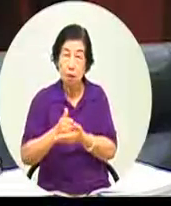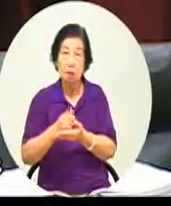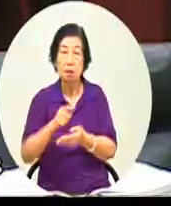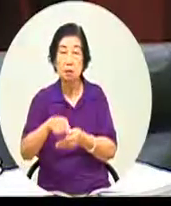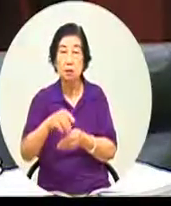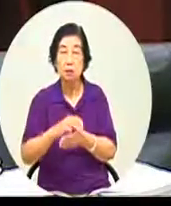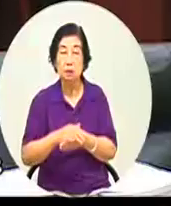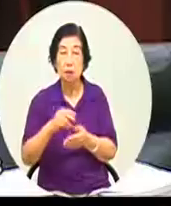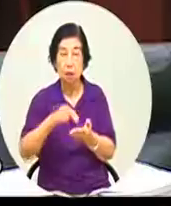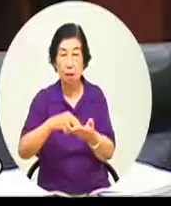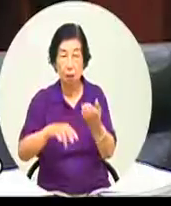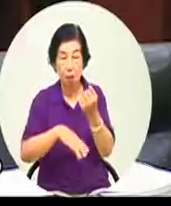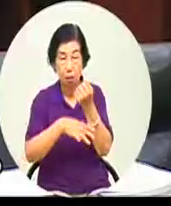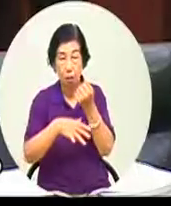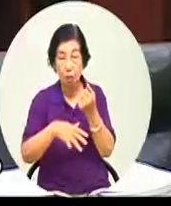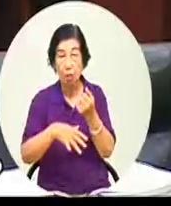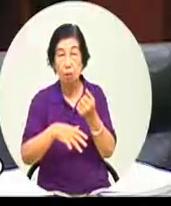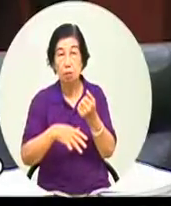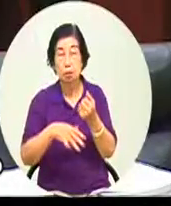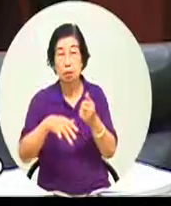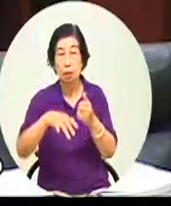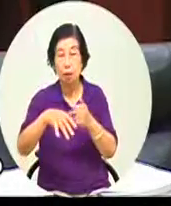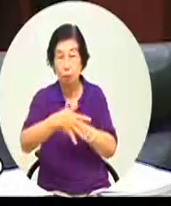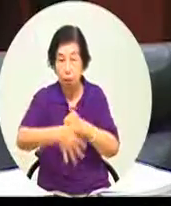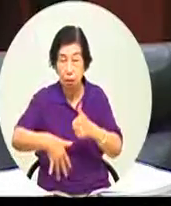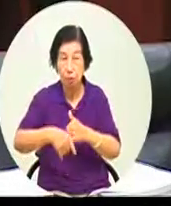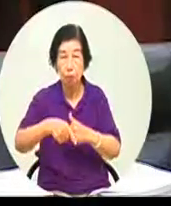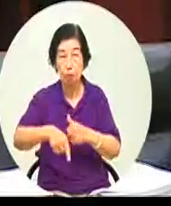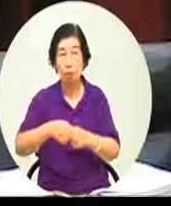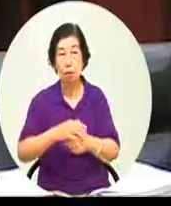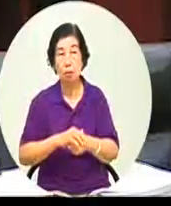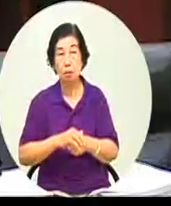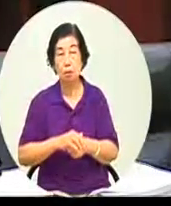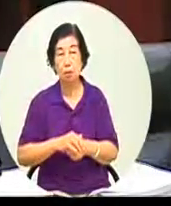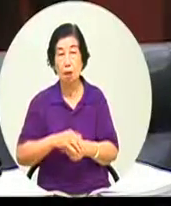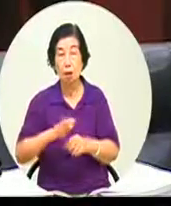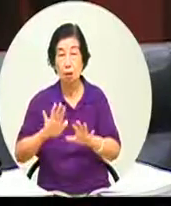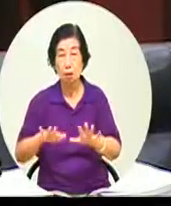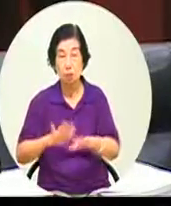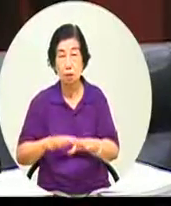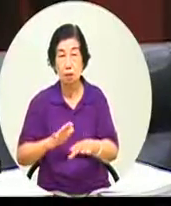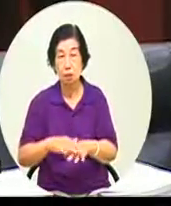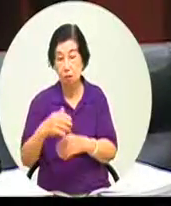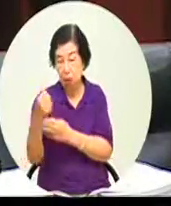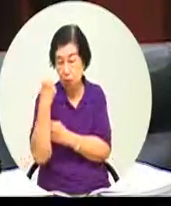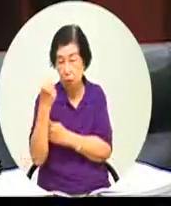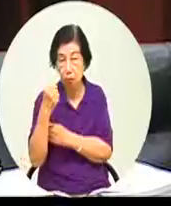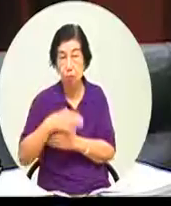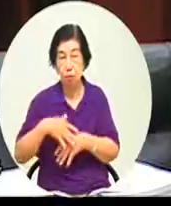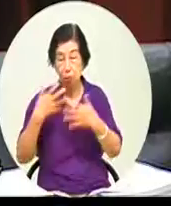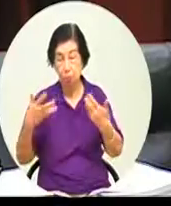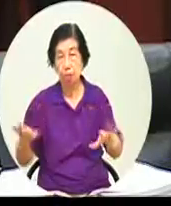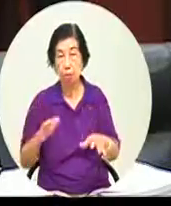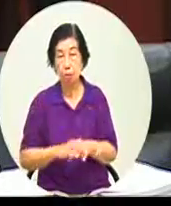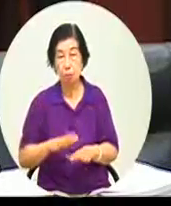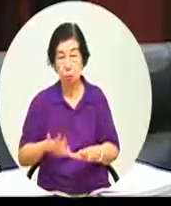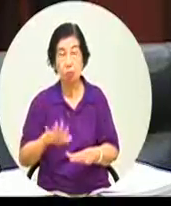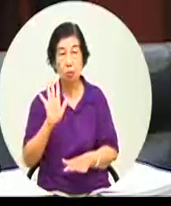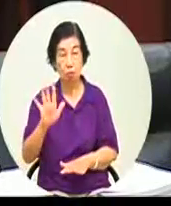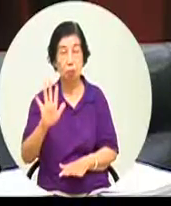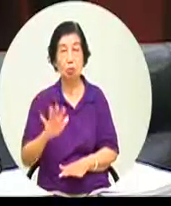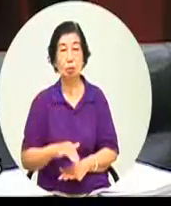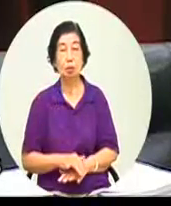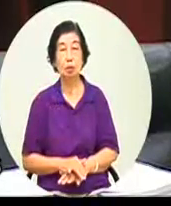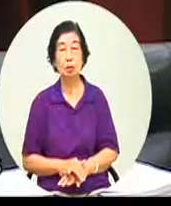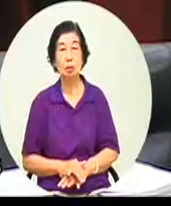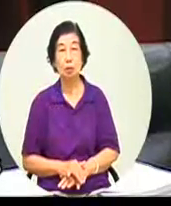啊，既然俺十八罗汉山大家努力遐久啊吼，大家努力遐久啊，即卖已经有啊，吼，我是讲拜托俺迄